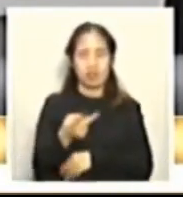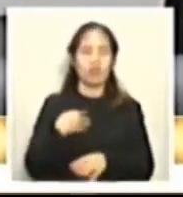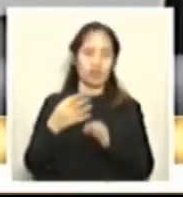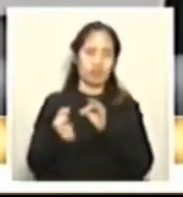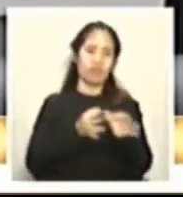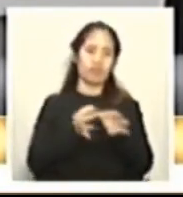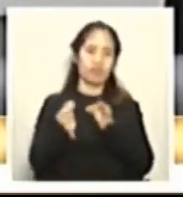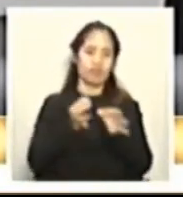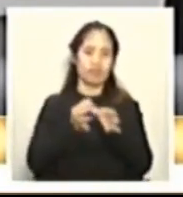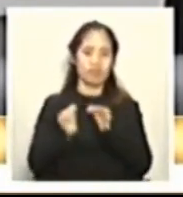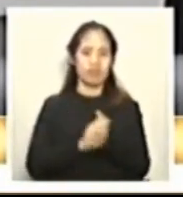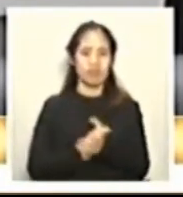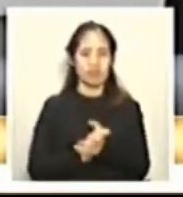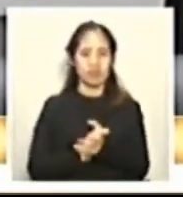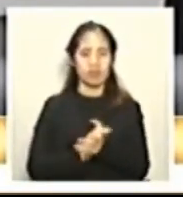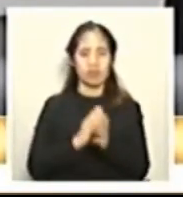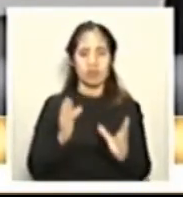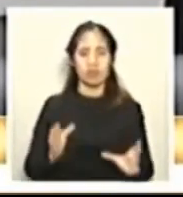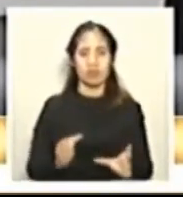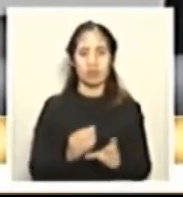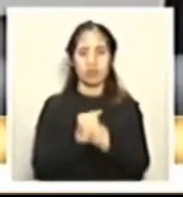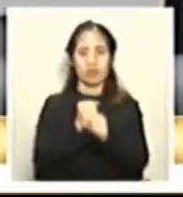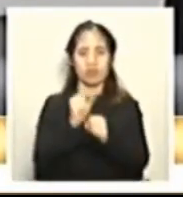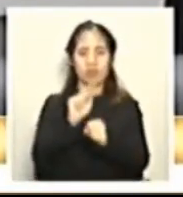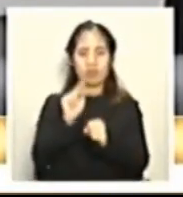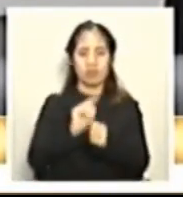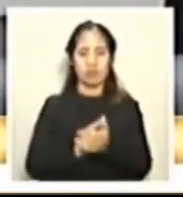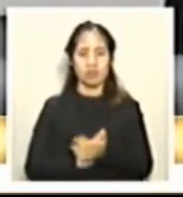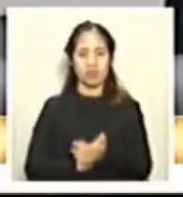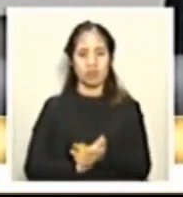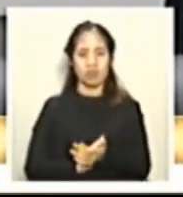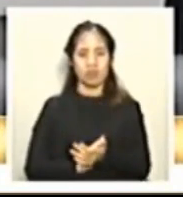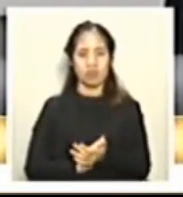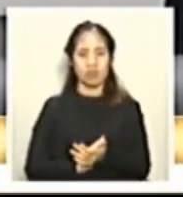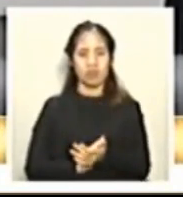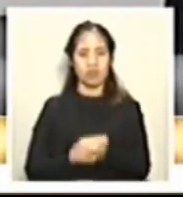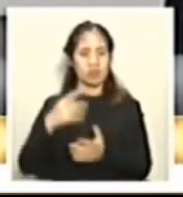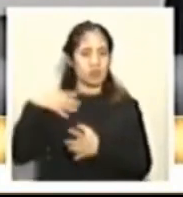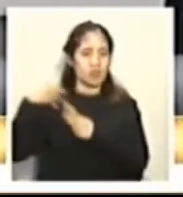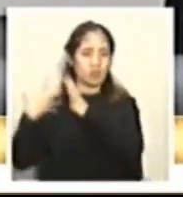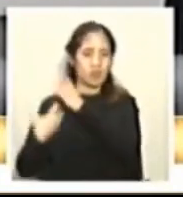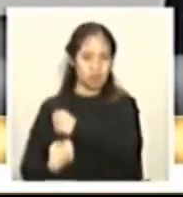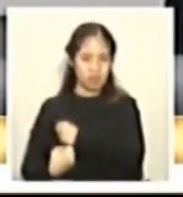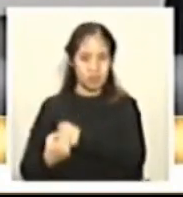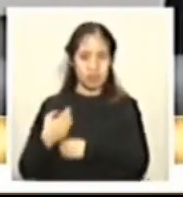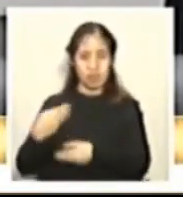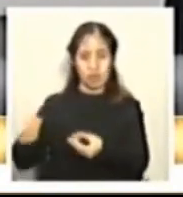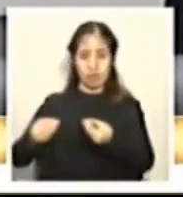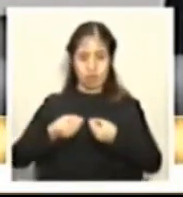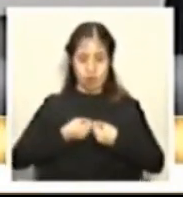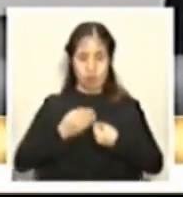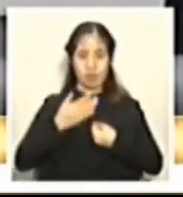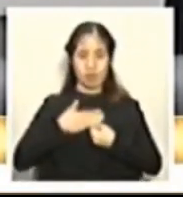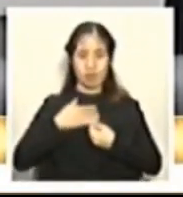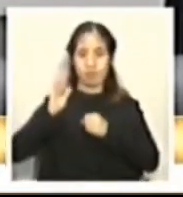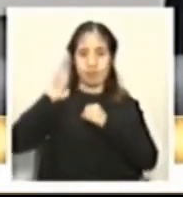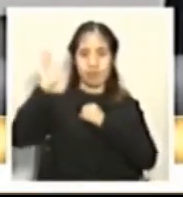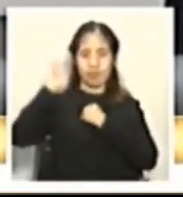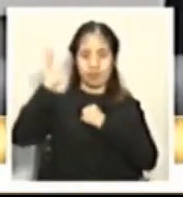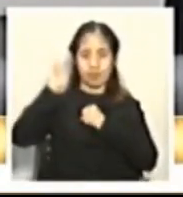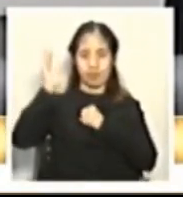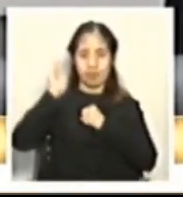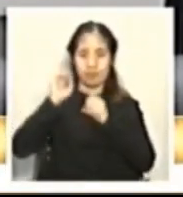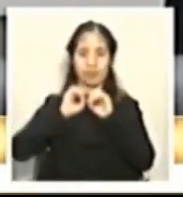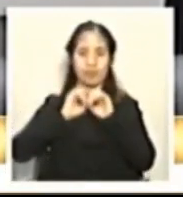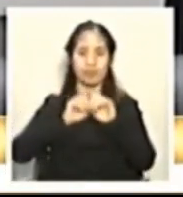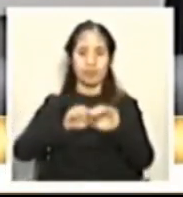ครับปรากฏว่าพรรคประชาธิปัตย์ก็มอบหมายให้ผมอภิปรายไม่ไว้วาง